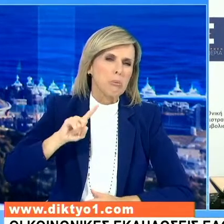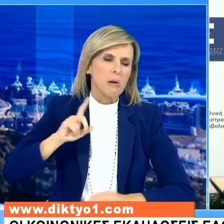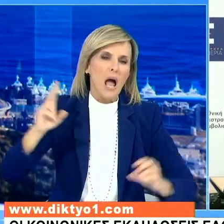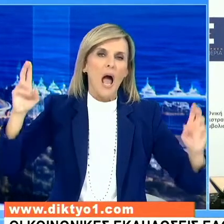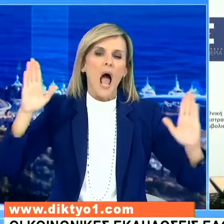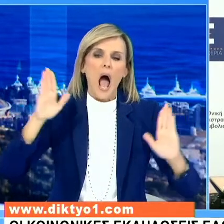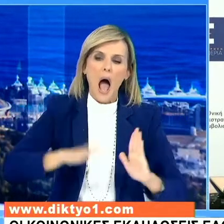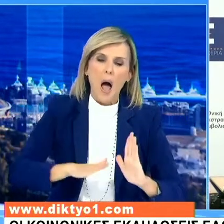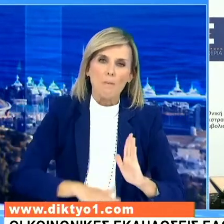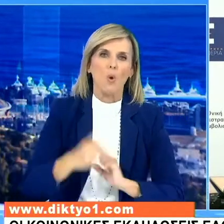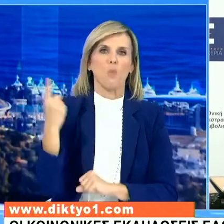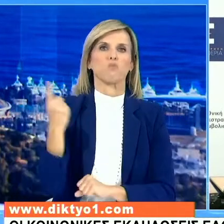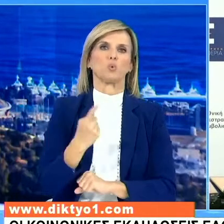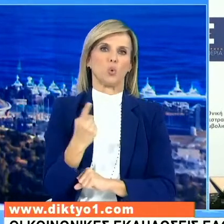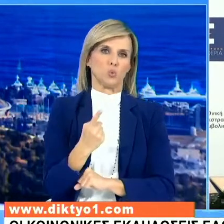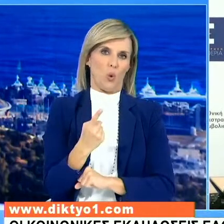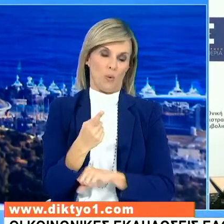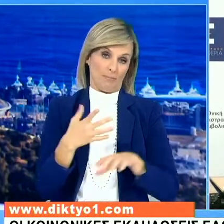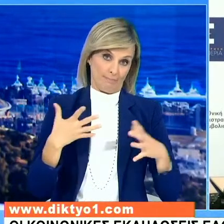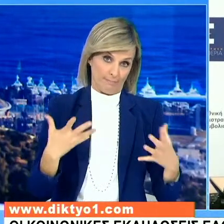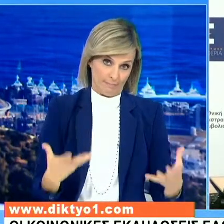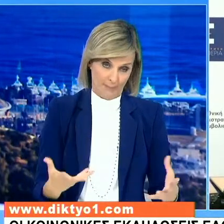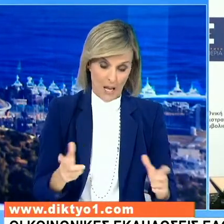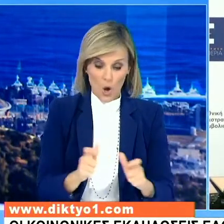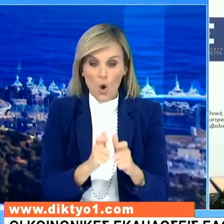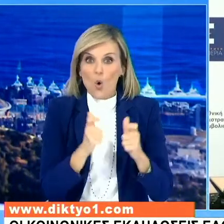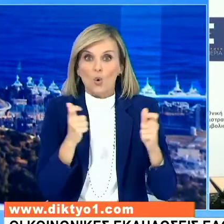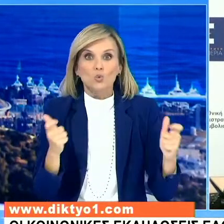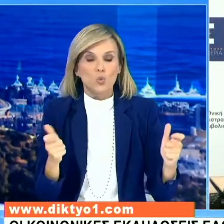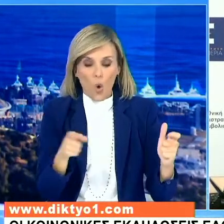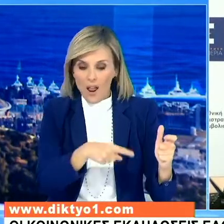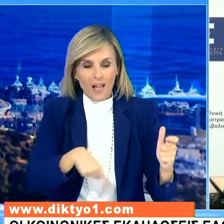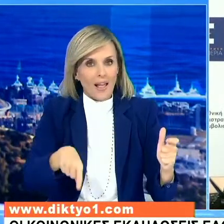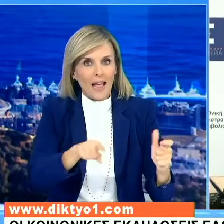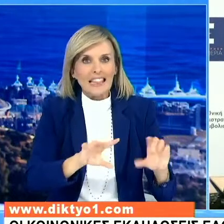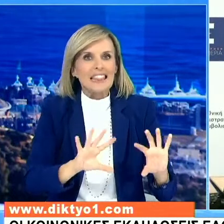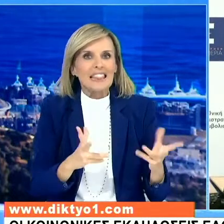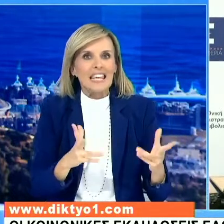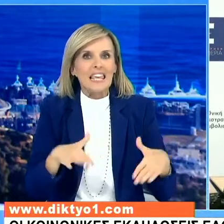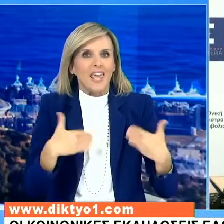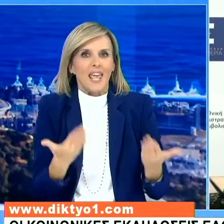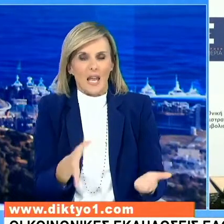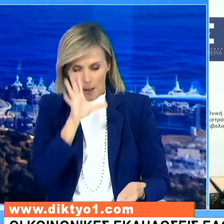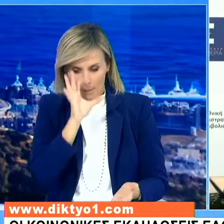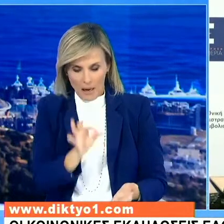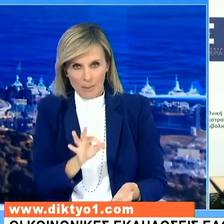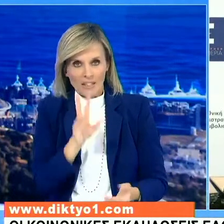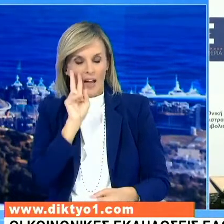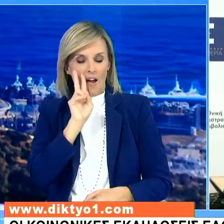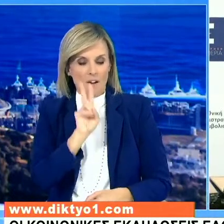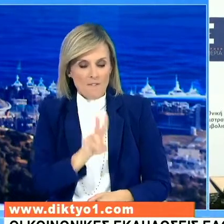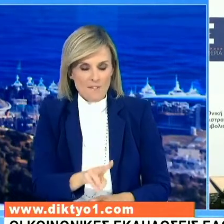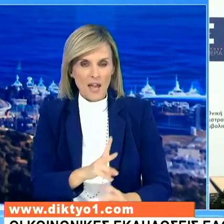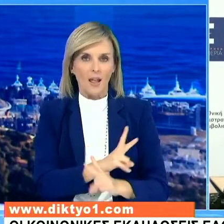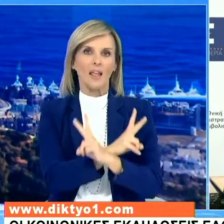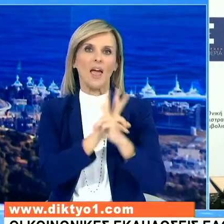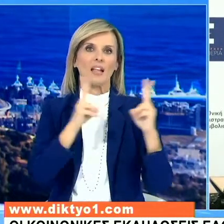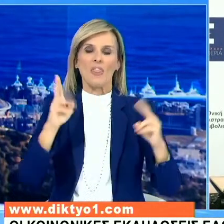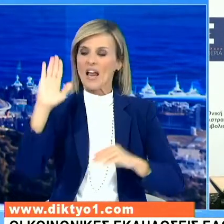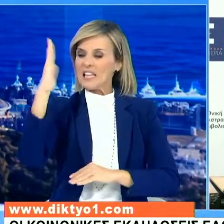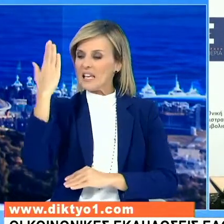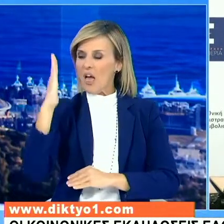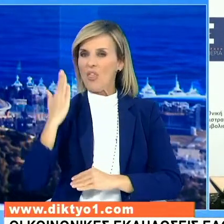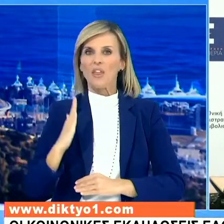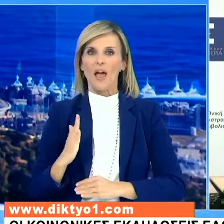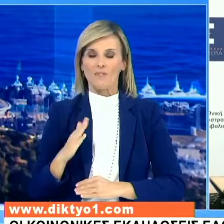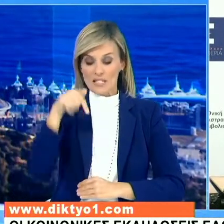φορτίου. Τα σχολεία, με άλλα λόγια, αποτελούν τον καθρέφτη της κοινότητας. Ο συστηματικός έλεγχος των παιδιών βοηθά